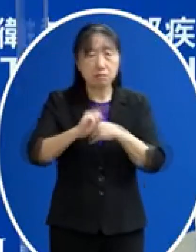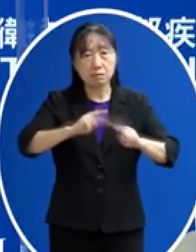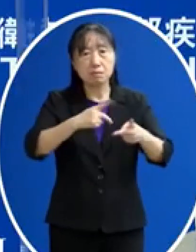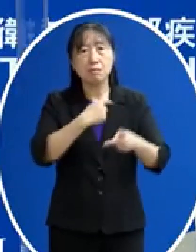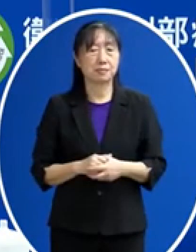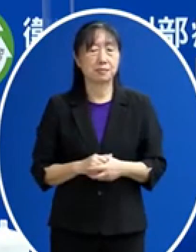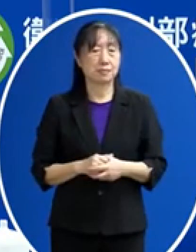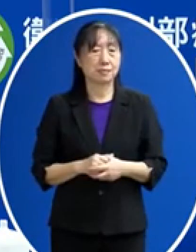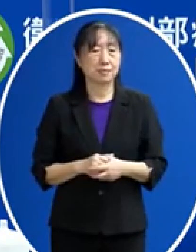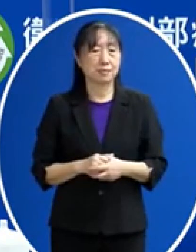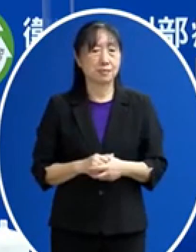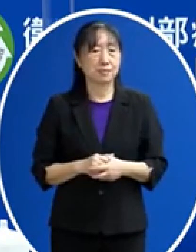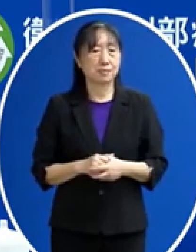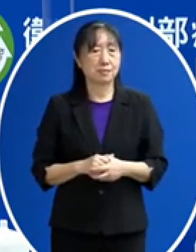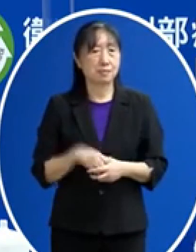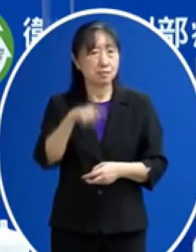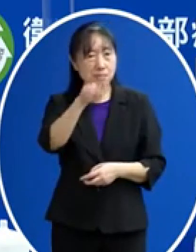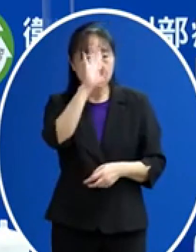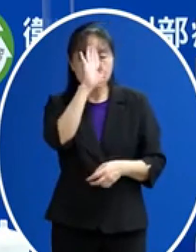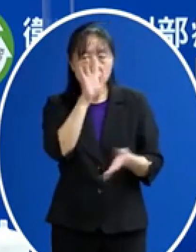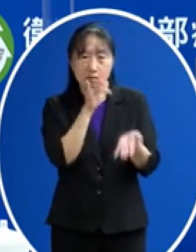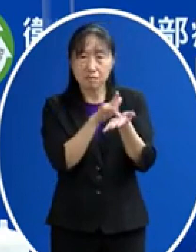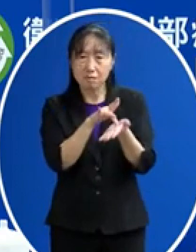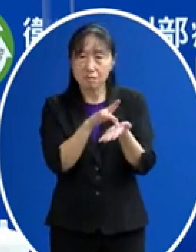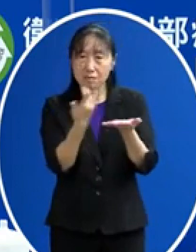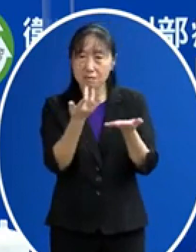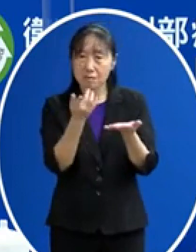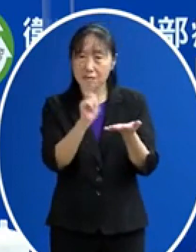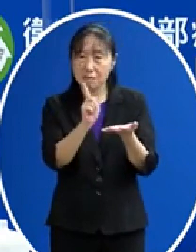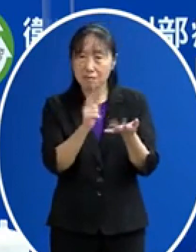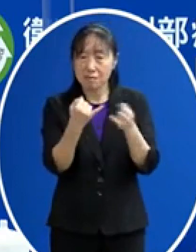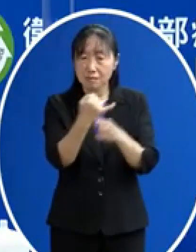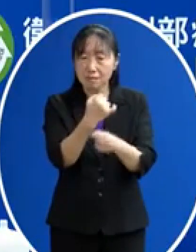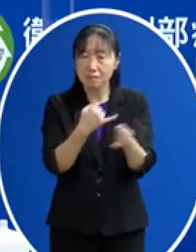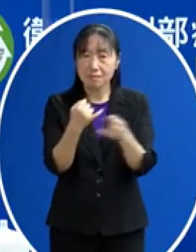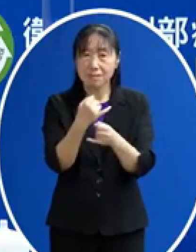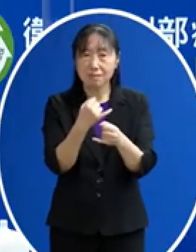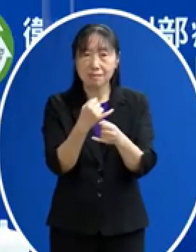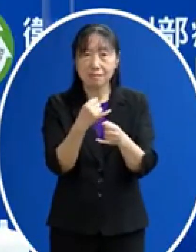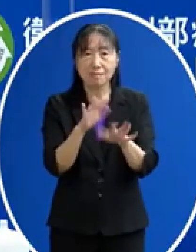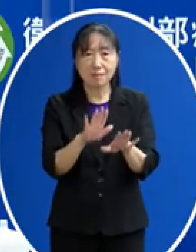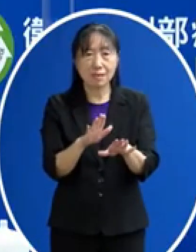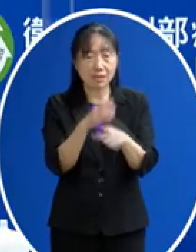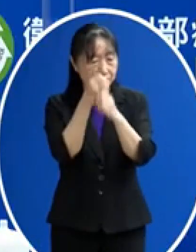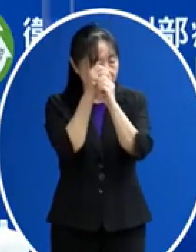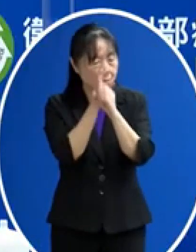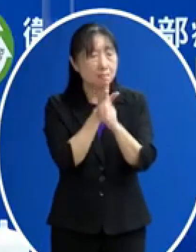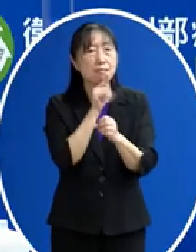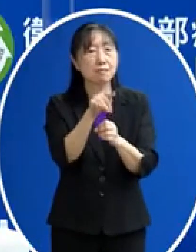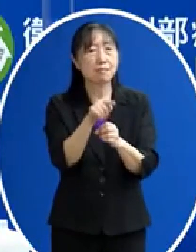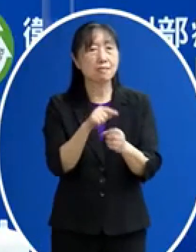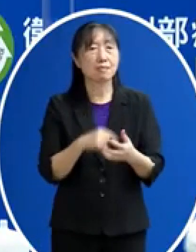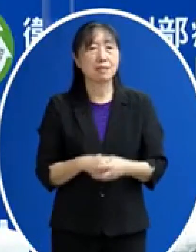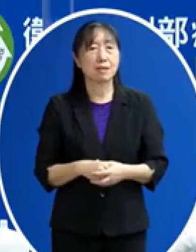善的地方。那这个病毒株基本上目前来判定在以上的变异